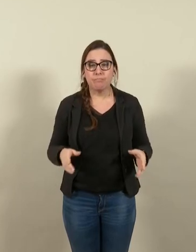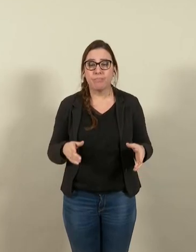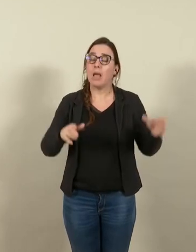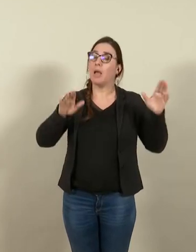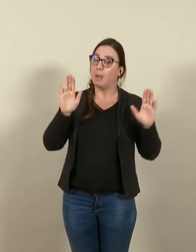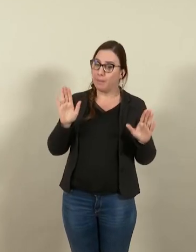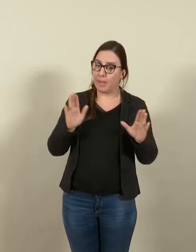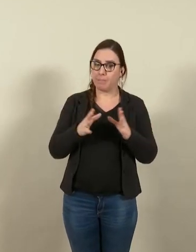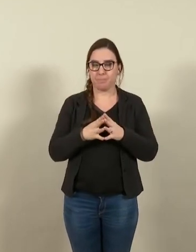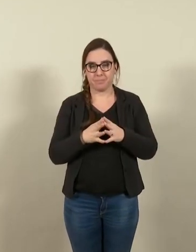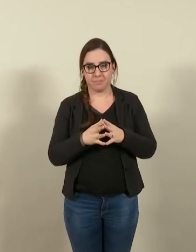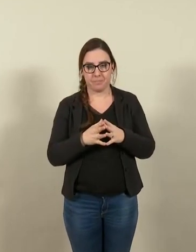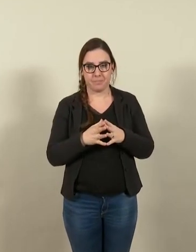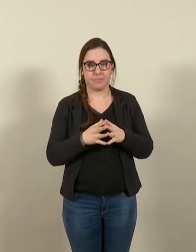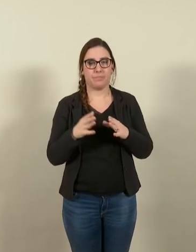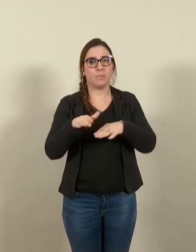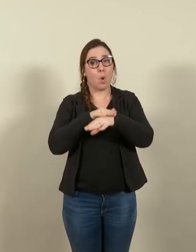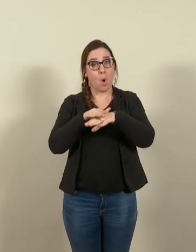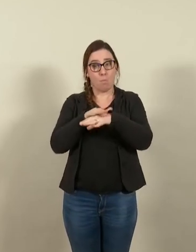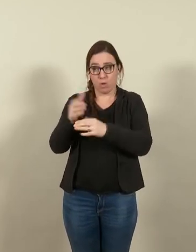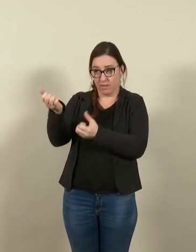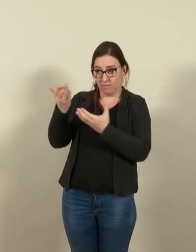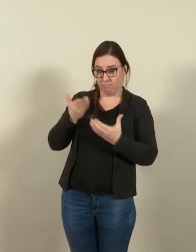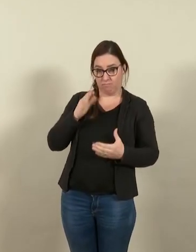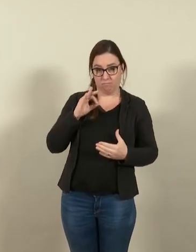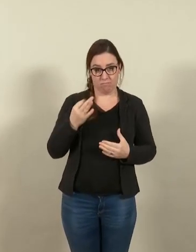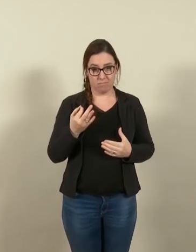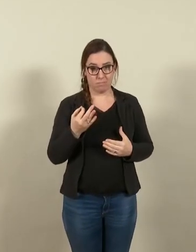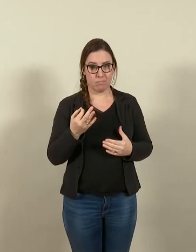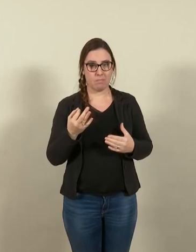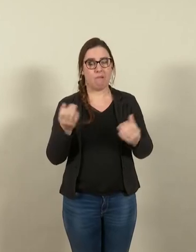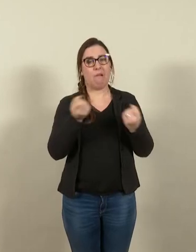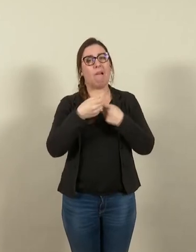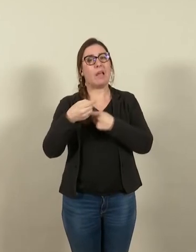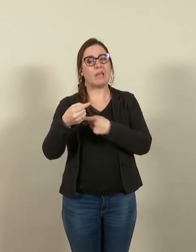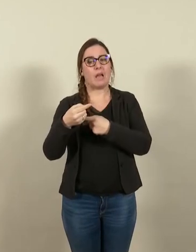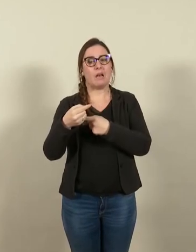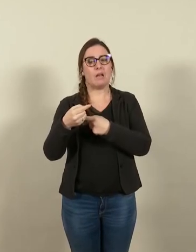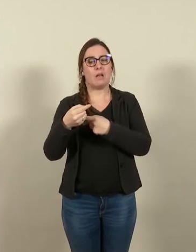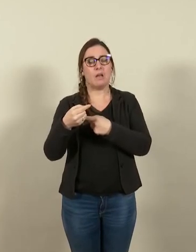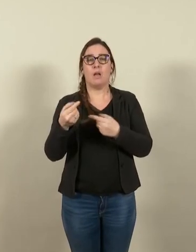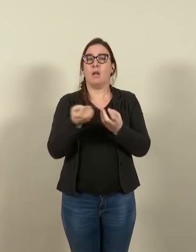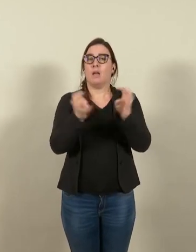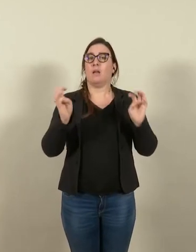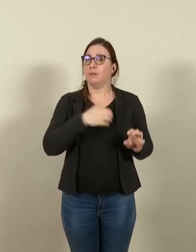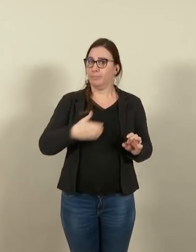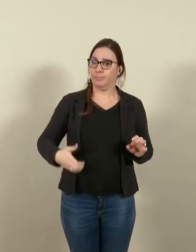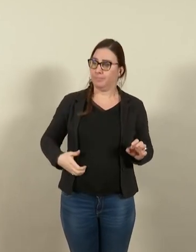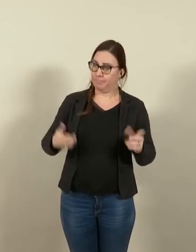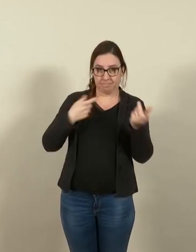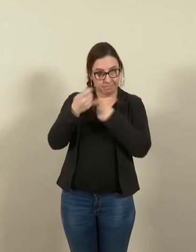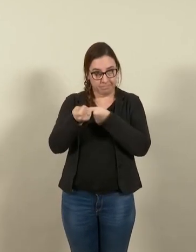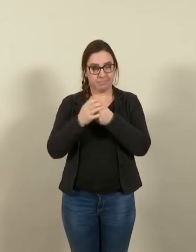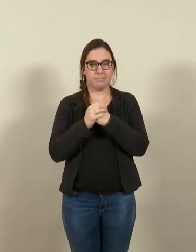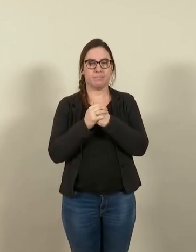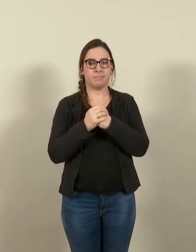cependant pour la raison pour le motif que vous avez donné à savoir ça ne relèvait pas donc du du conseil municipal cependant